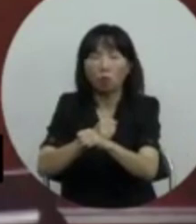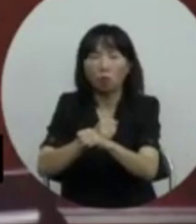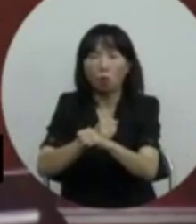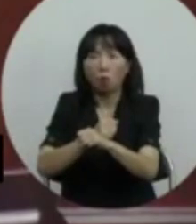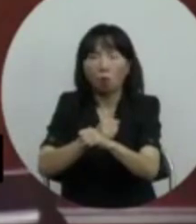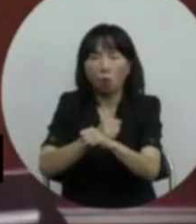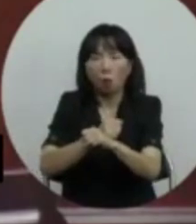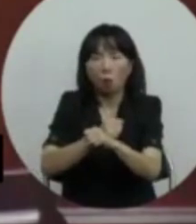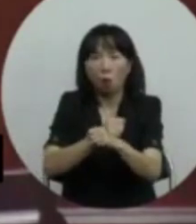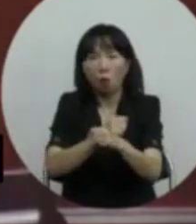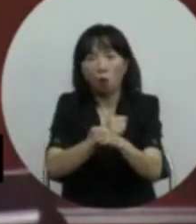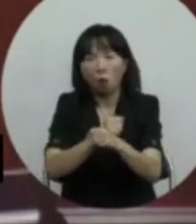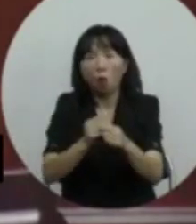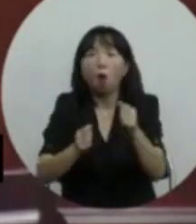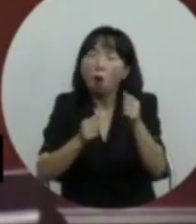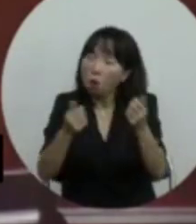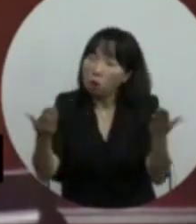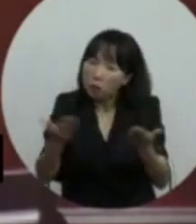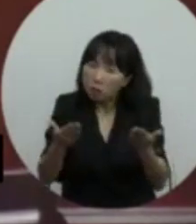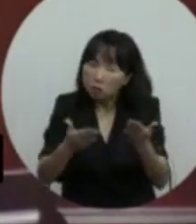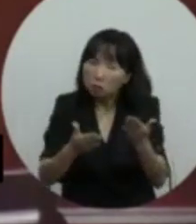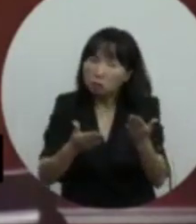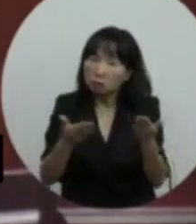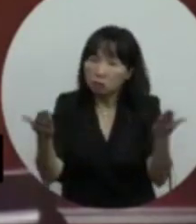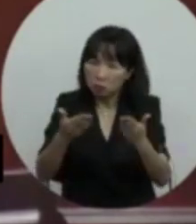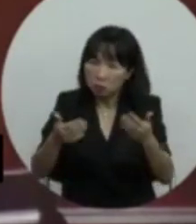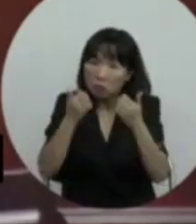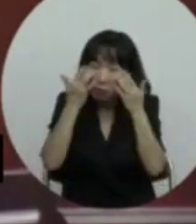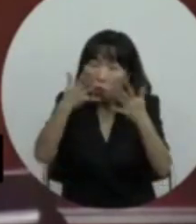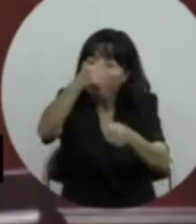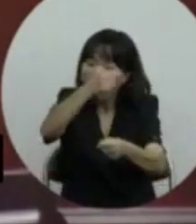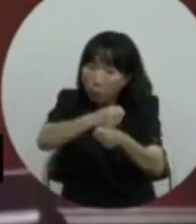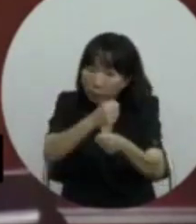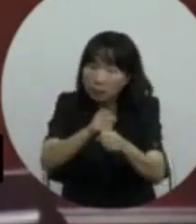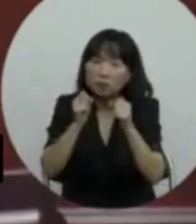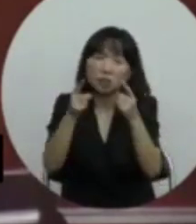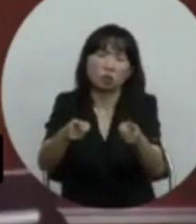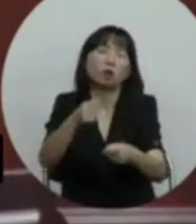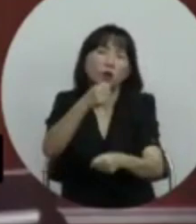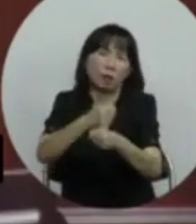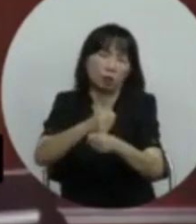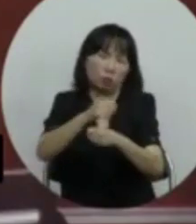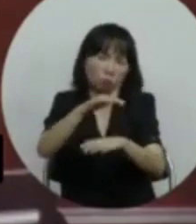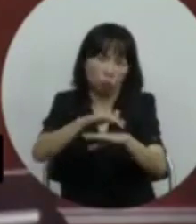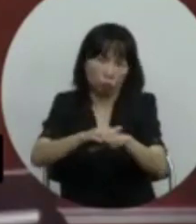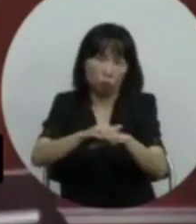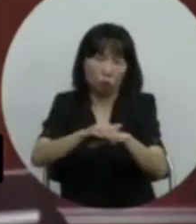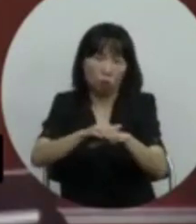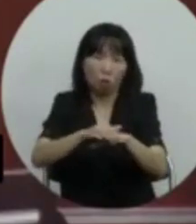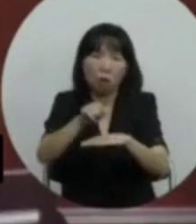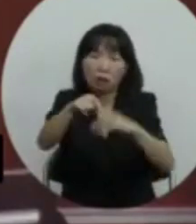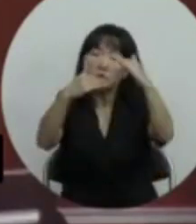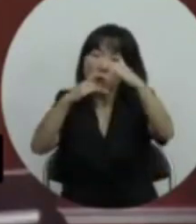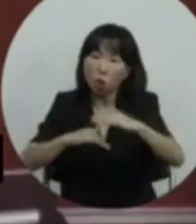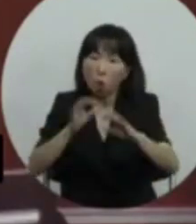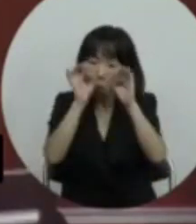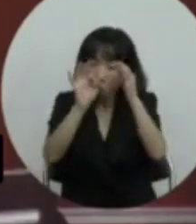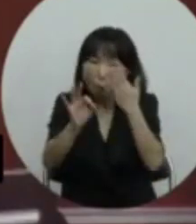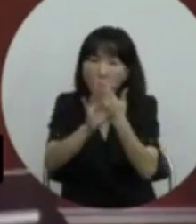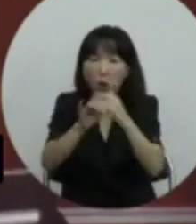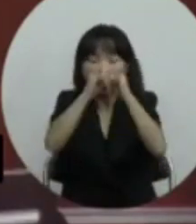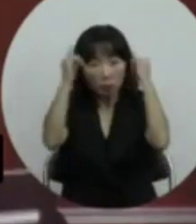창업과 창직의 기회를 마련하는 토대로 삼았습니다. 사업 내용을 보면 사회적